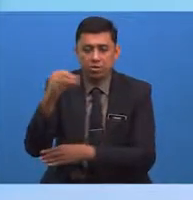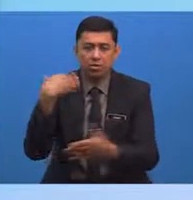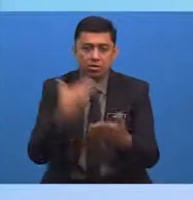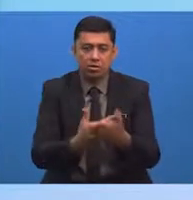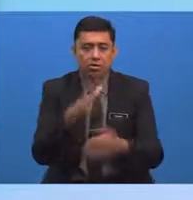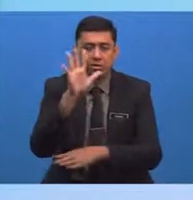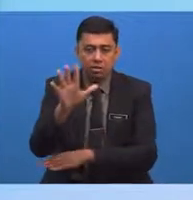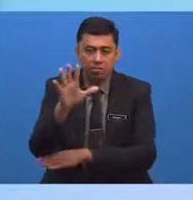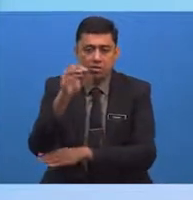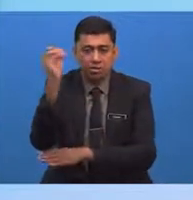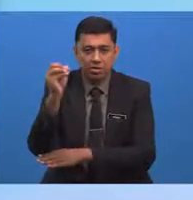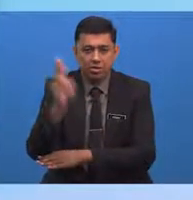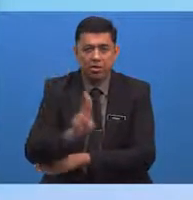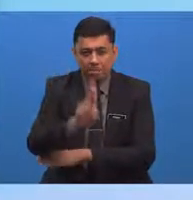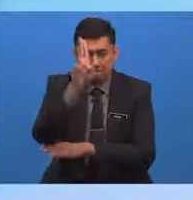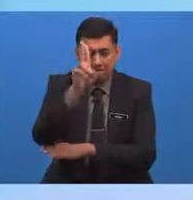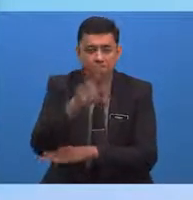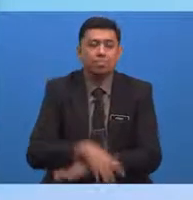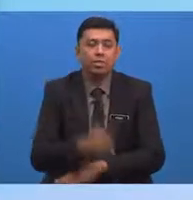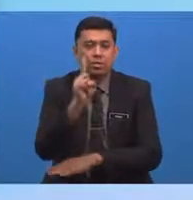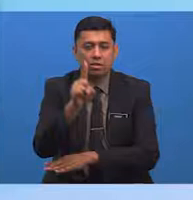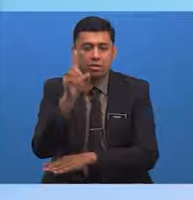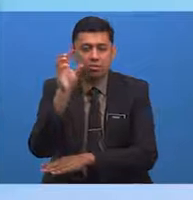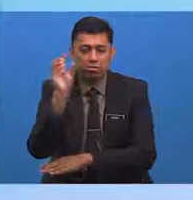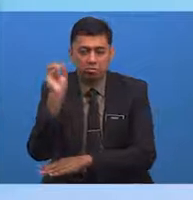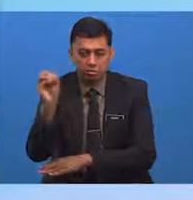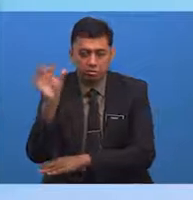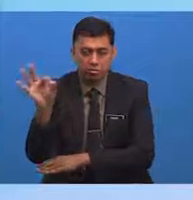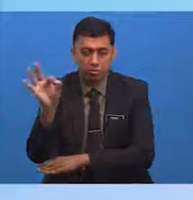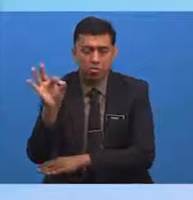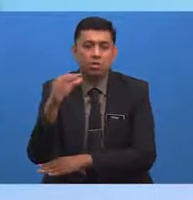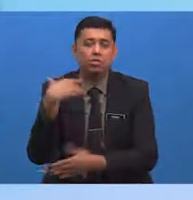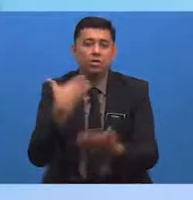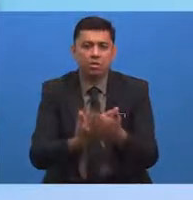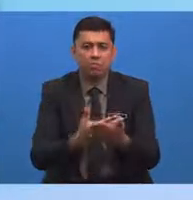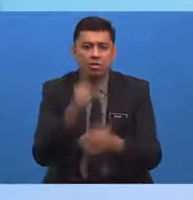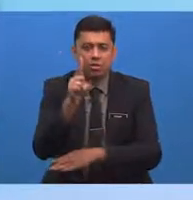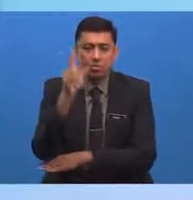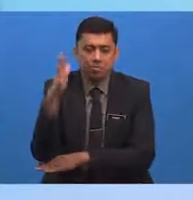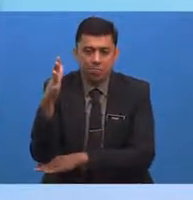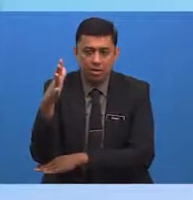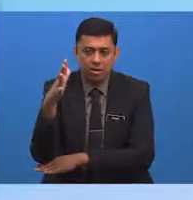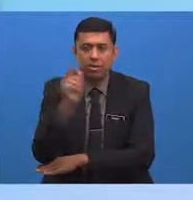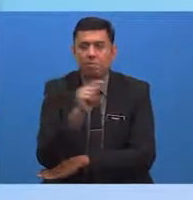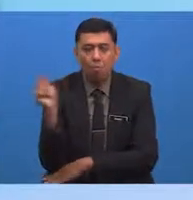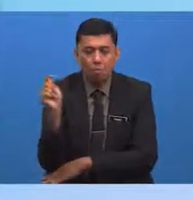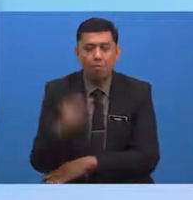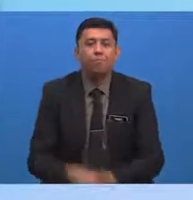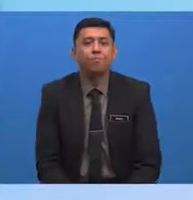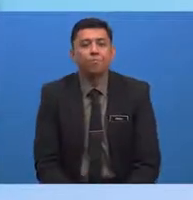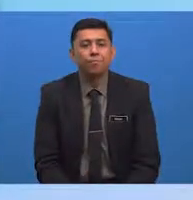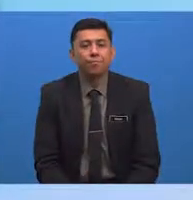5 darjah utara dan longitud 109 darjah hingga 115 darjah timur. Tahukah